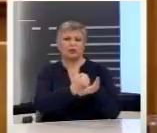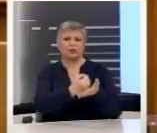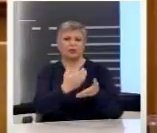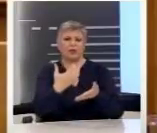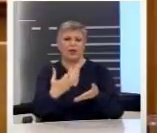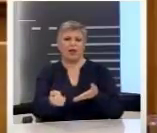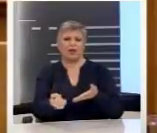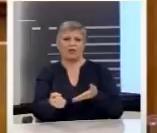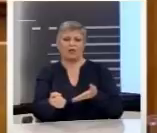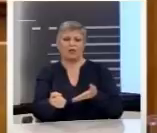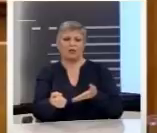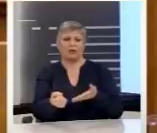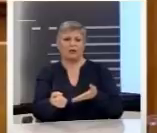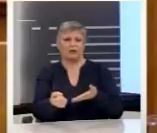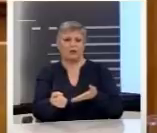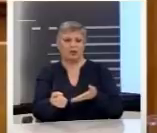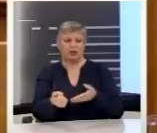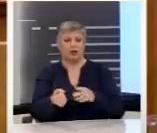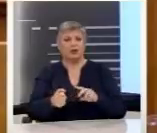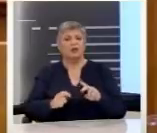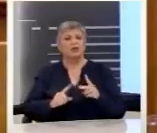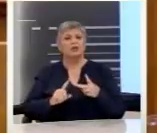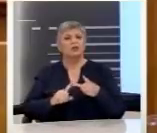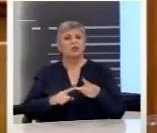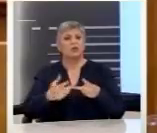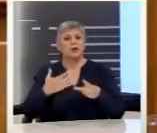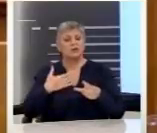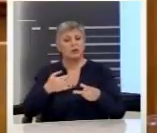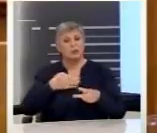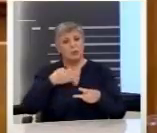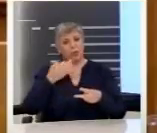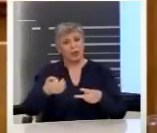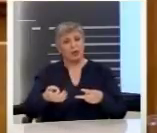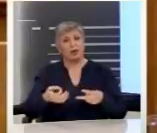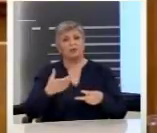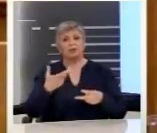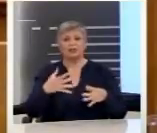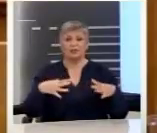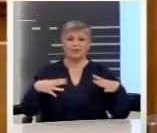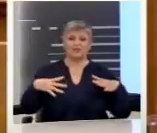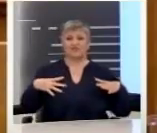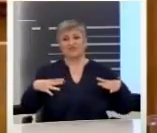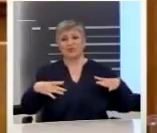συνάδελφοι, δεύτερο γεγονός, τζάμπα μάγκα ή